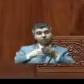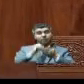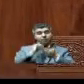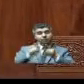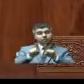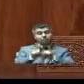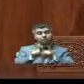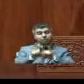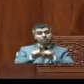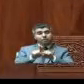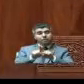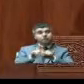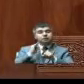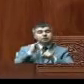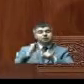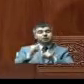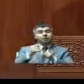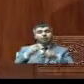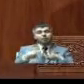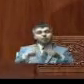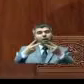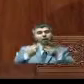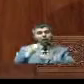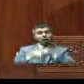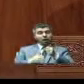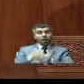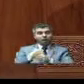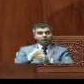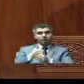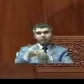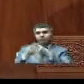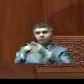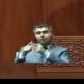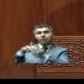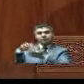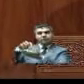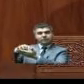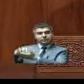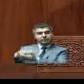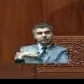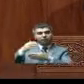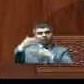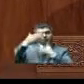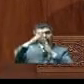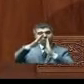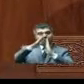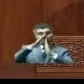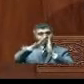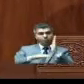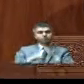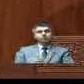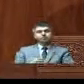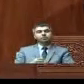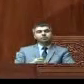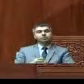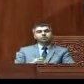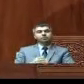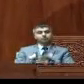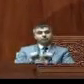الطابع الاستثنائي التي عرفتها بلادنا هذه السنة في العديد من المناطق، والتي سيكون لها بلا